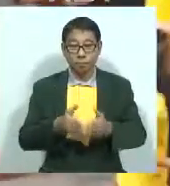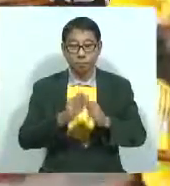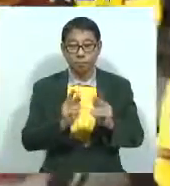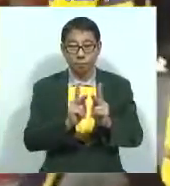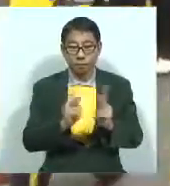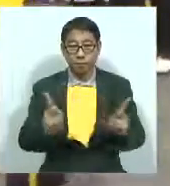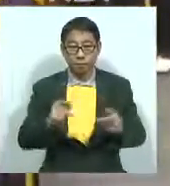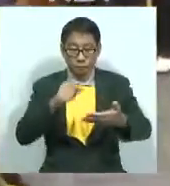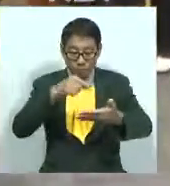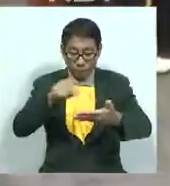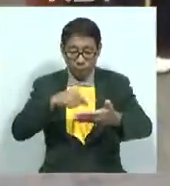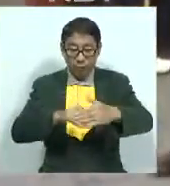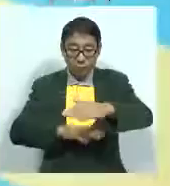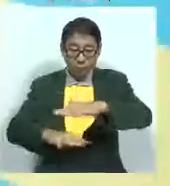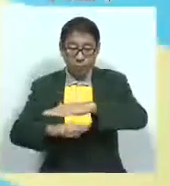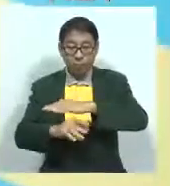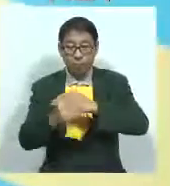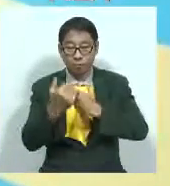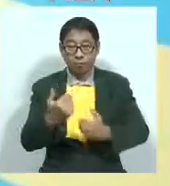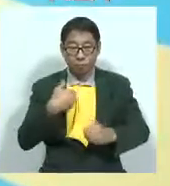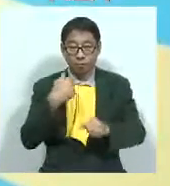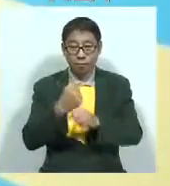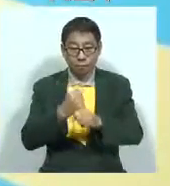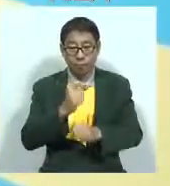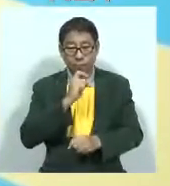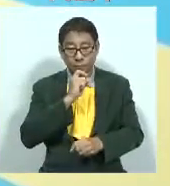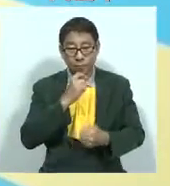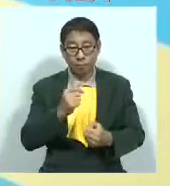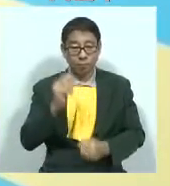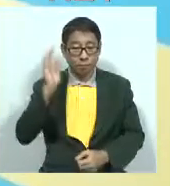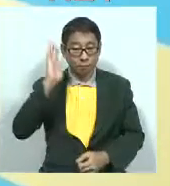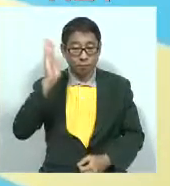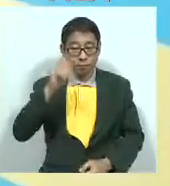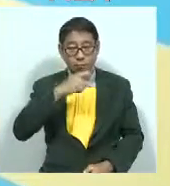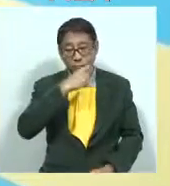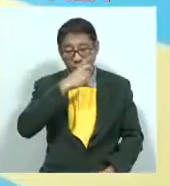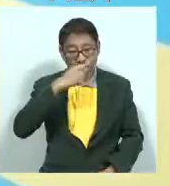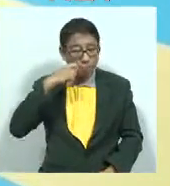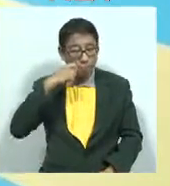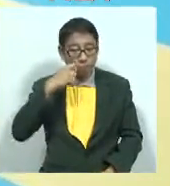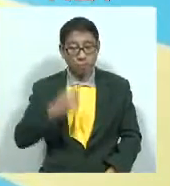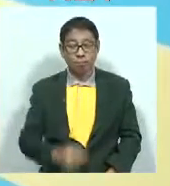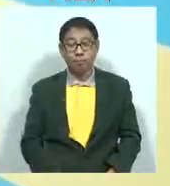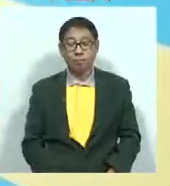รมการตรวจสอบข้อเท็จจริงนั้นยังคงดำเนินการอยู่และยังไม่ขอเปิดเผยในรายละเอียดค่ะ